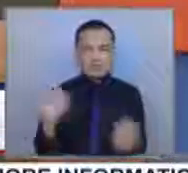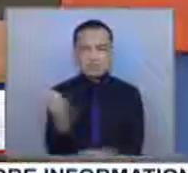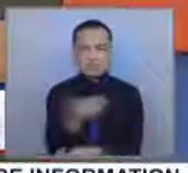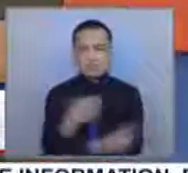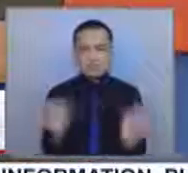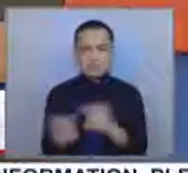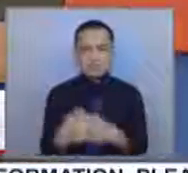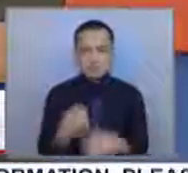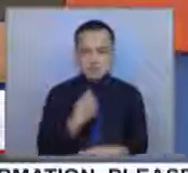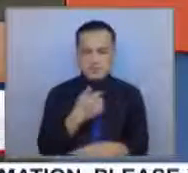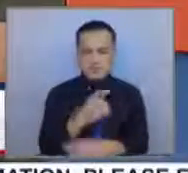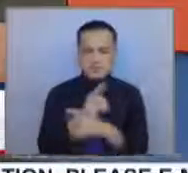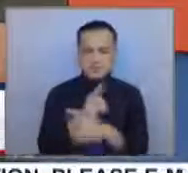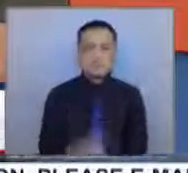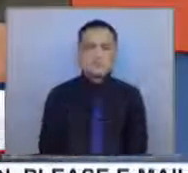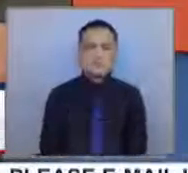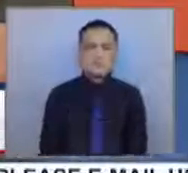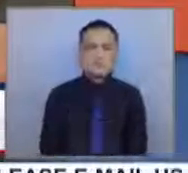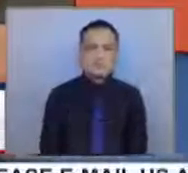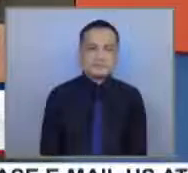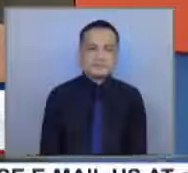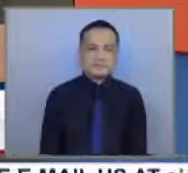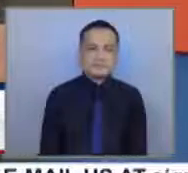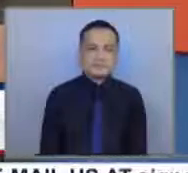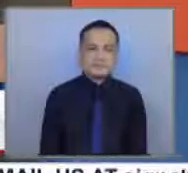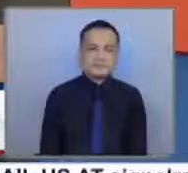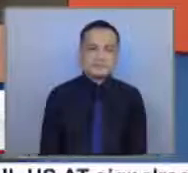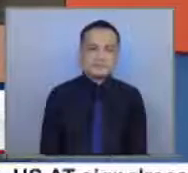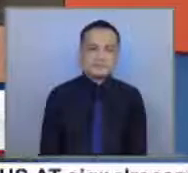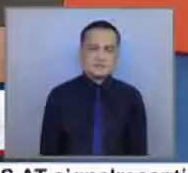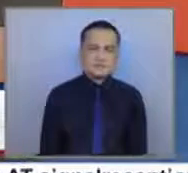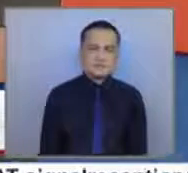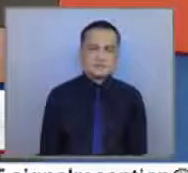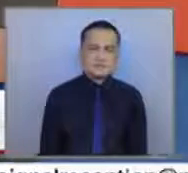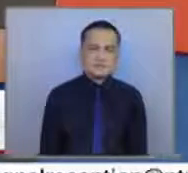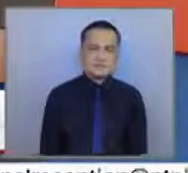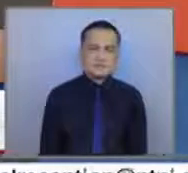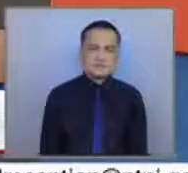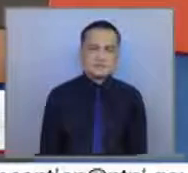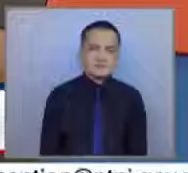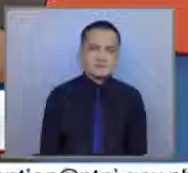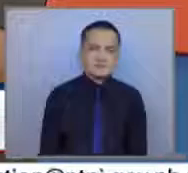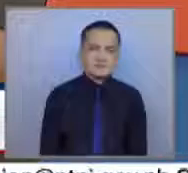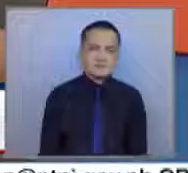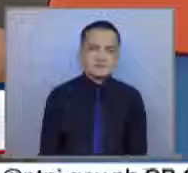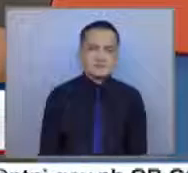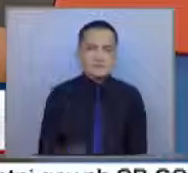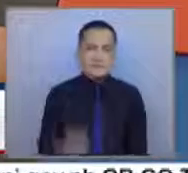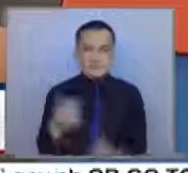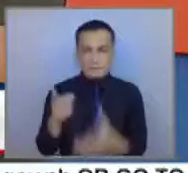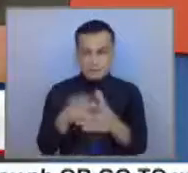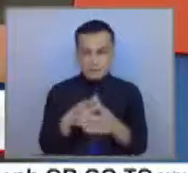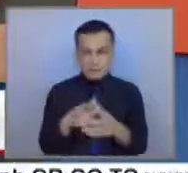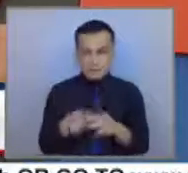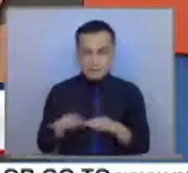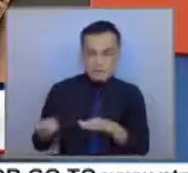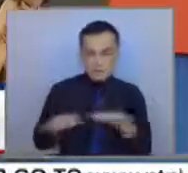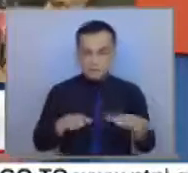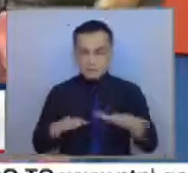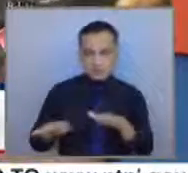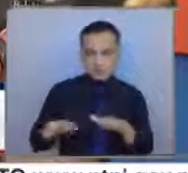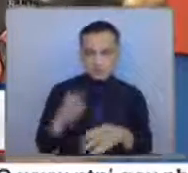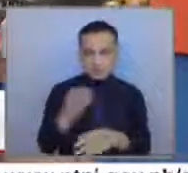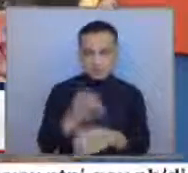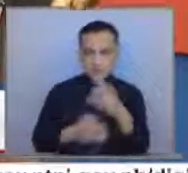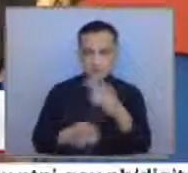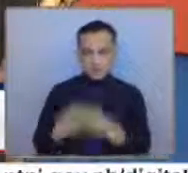muna, kailangan natin i-drills yung footwork drills, arnis. So, yung V-shape. Paano po yung